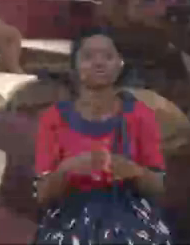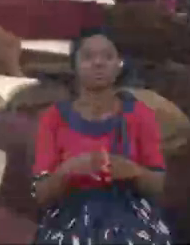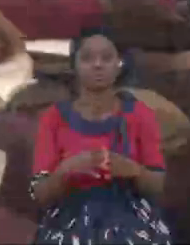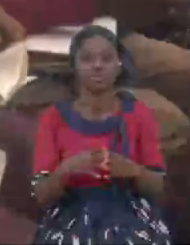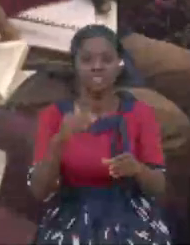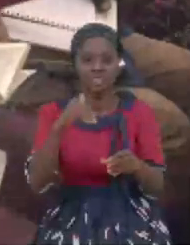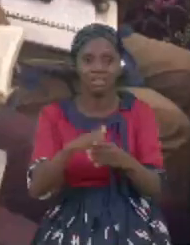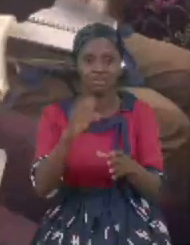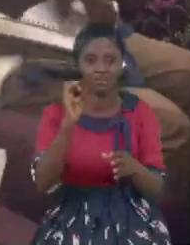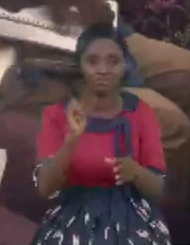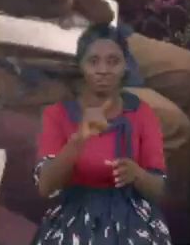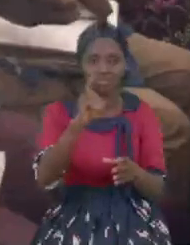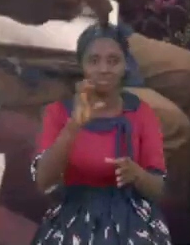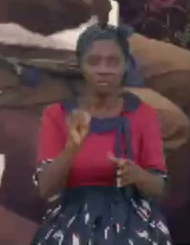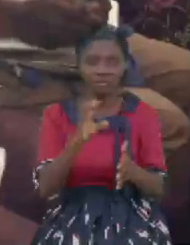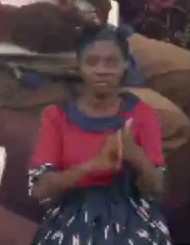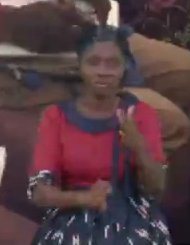montre